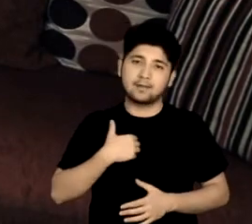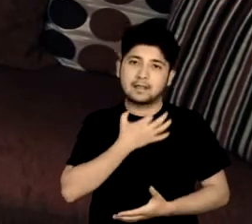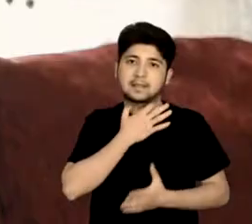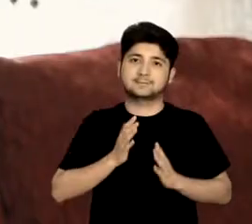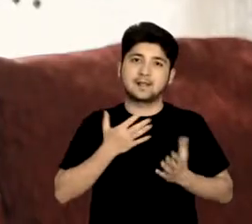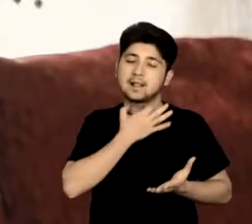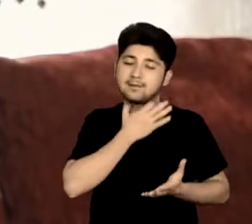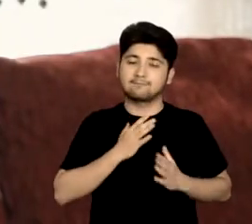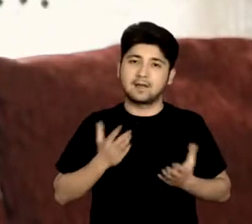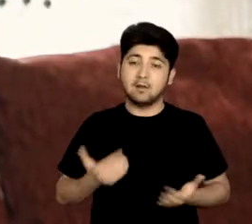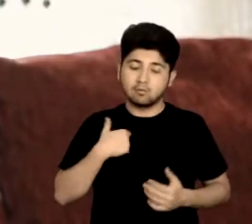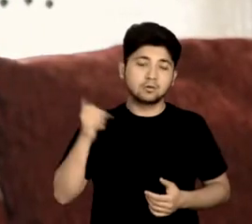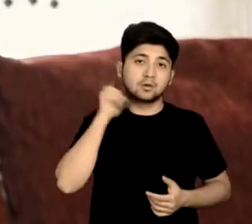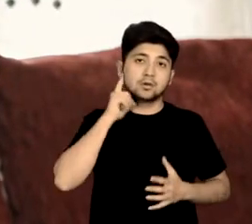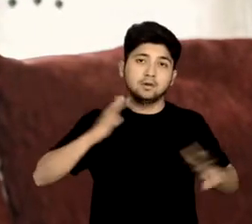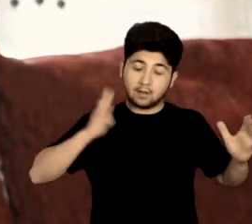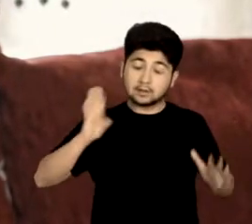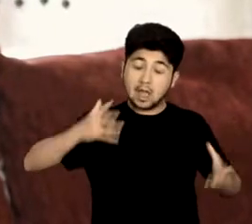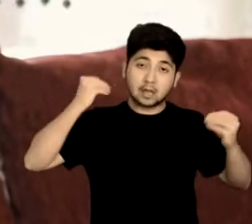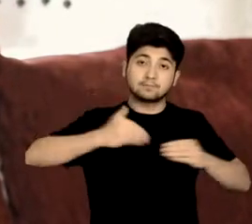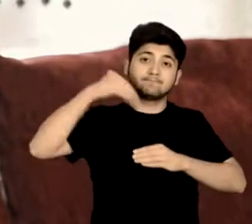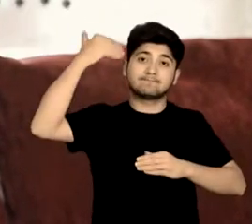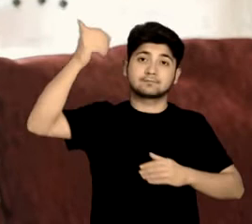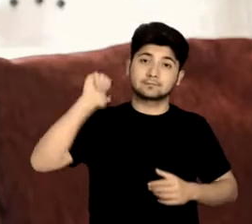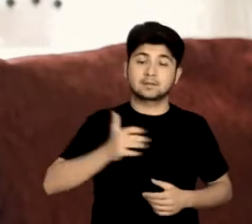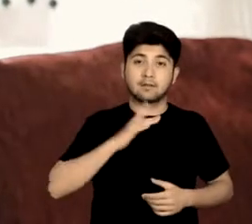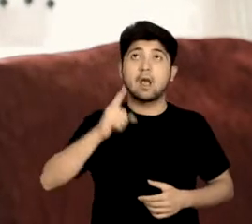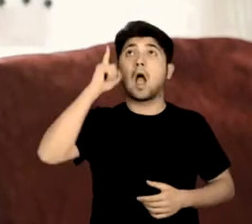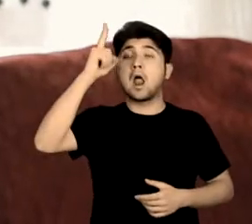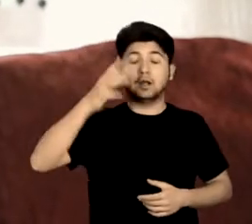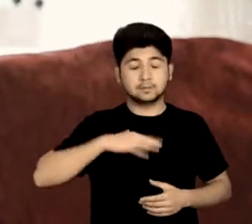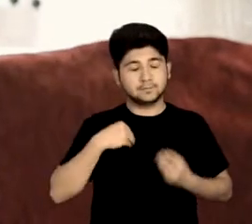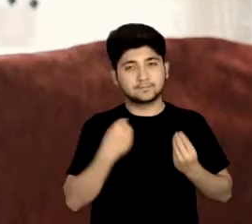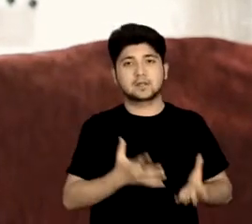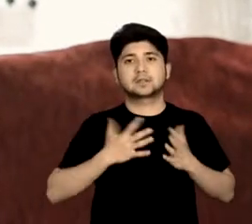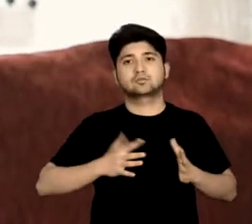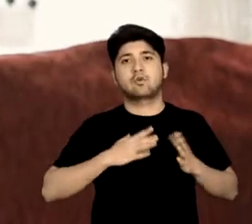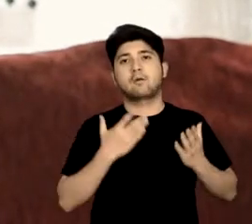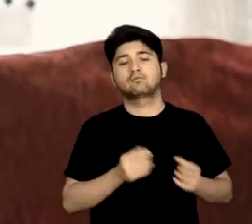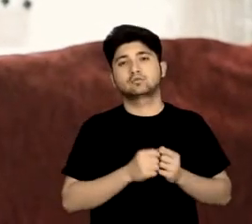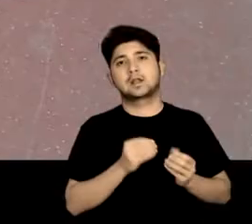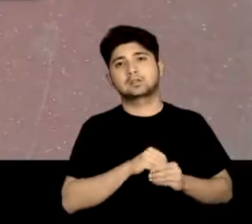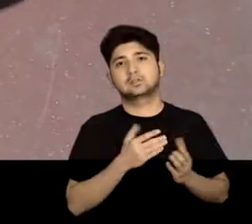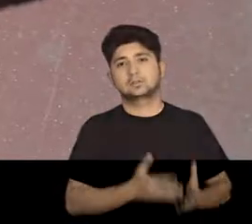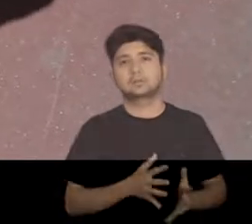konuda. Yani tabii ki gururlandırıyor, daha yerlere gelmesini istiyorum. İstediği, Allah'ım istediği her şeyi versin yani